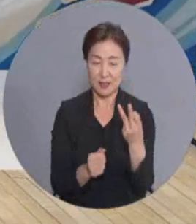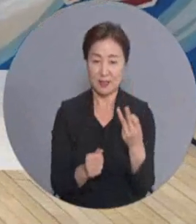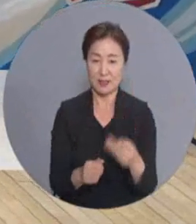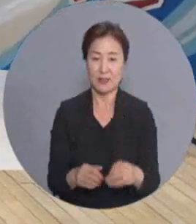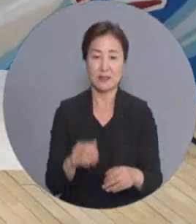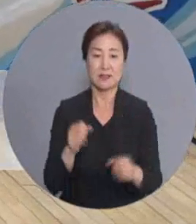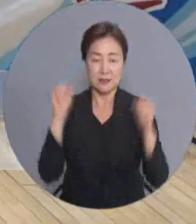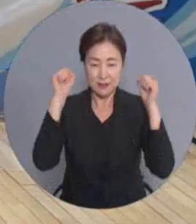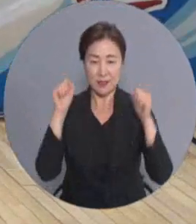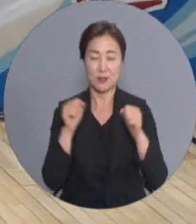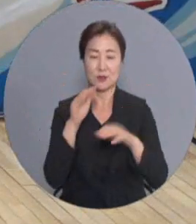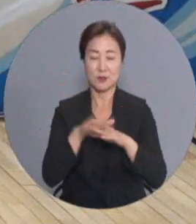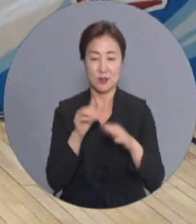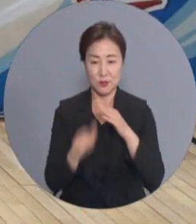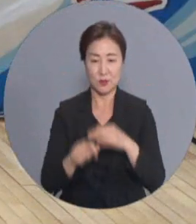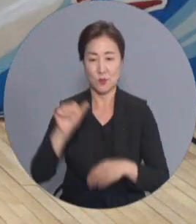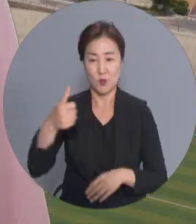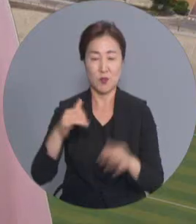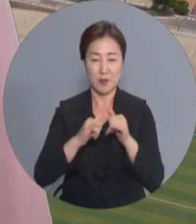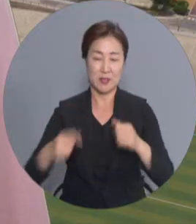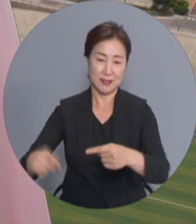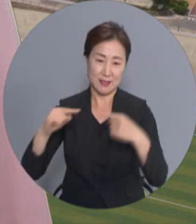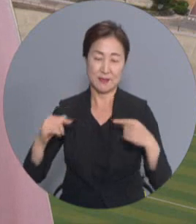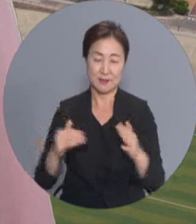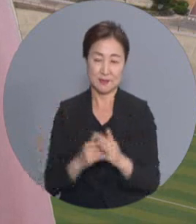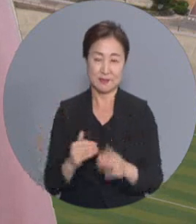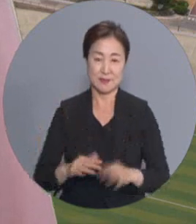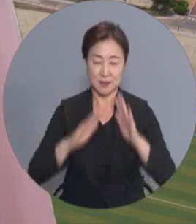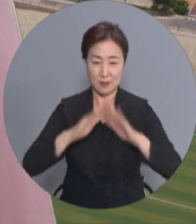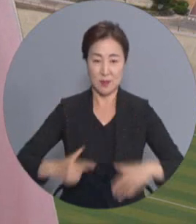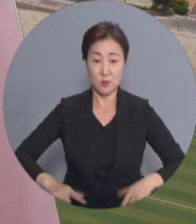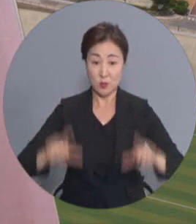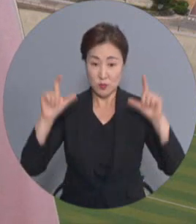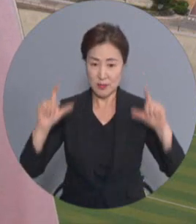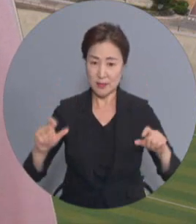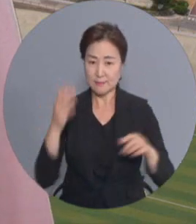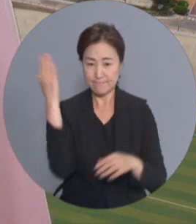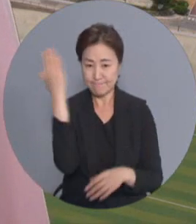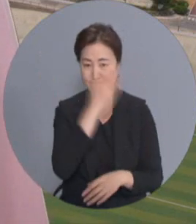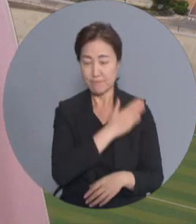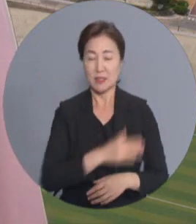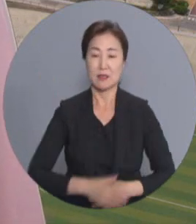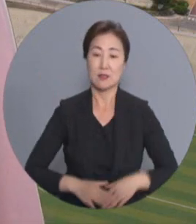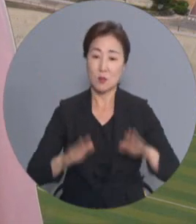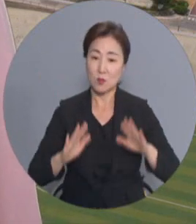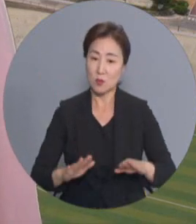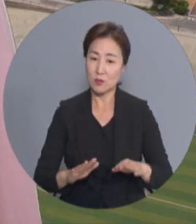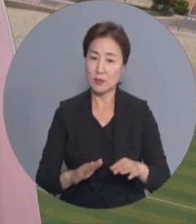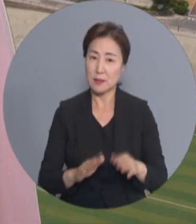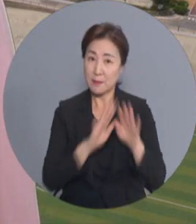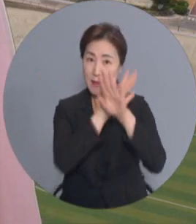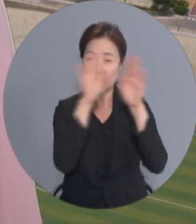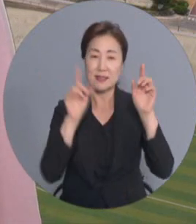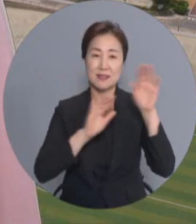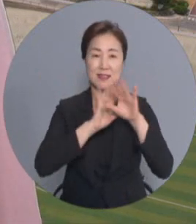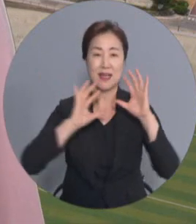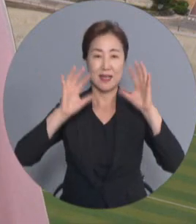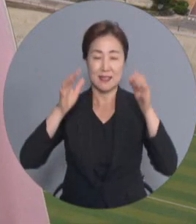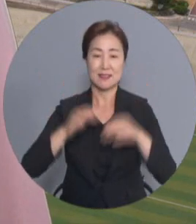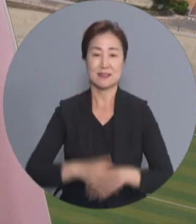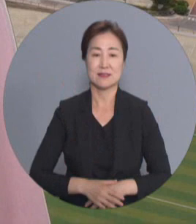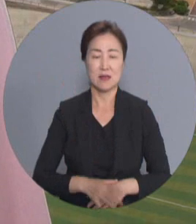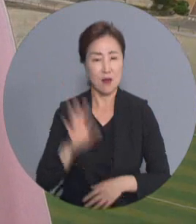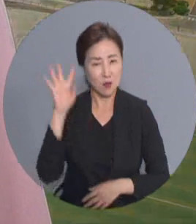500여명이 참석했습니다 전남 동부지역대 밝았는데요 오늘 본 맑은 하늘은 당분간